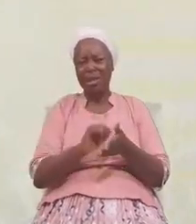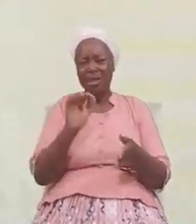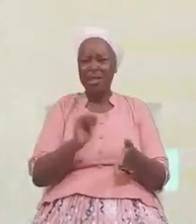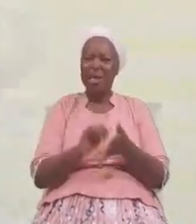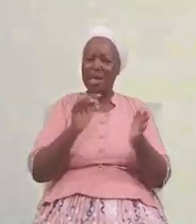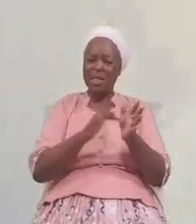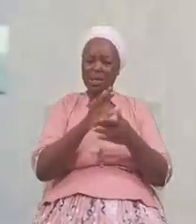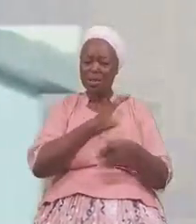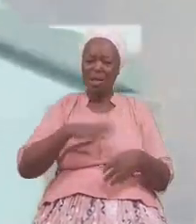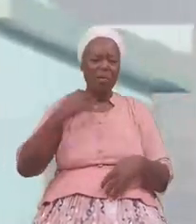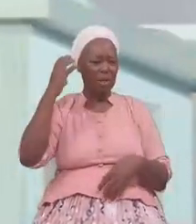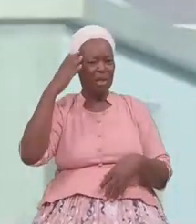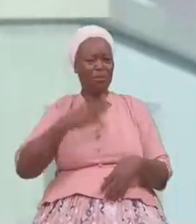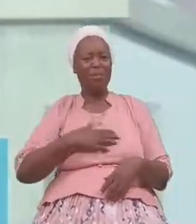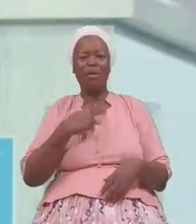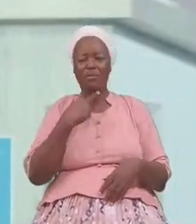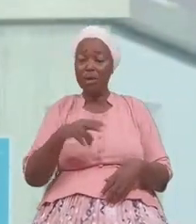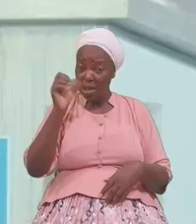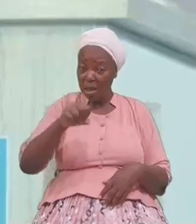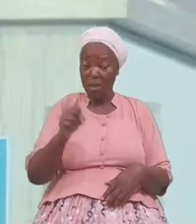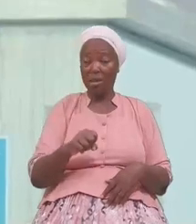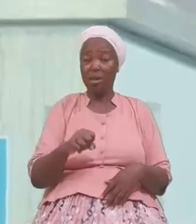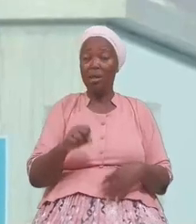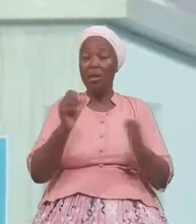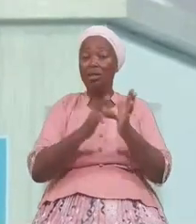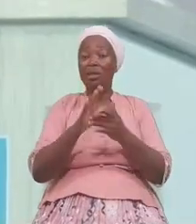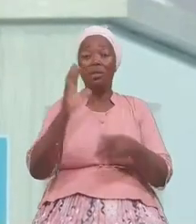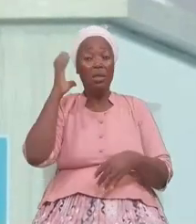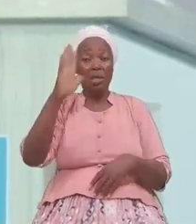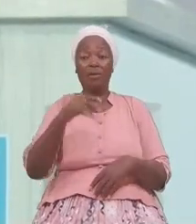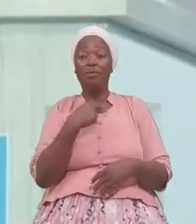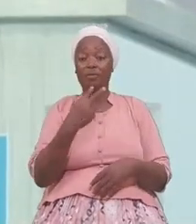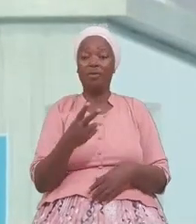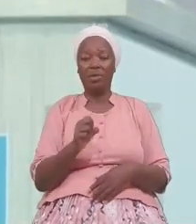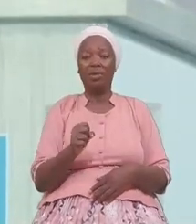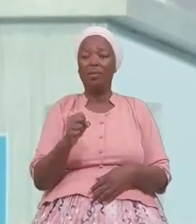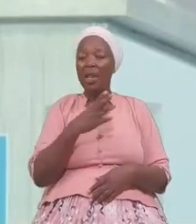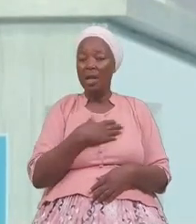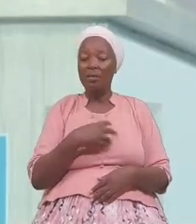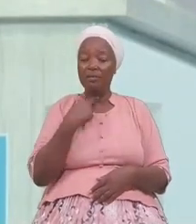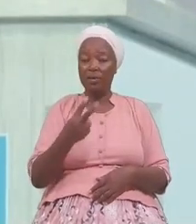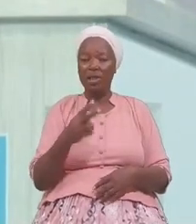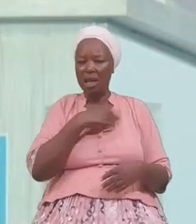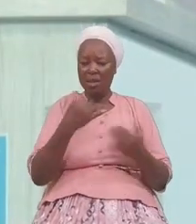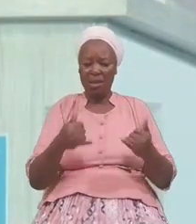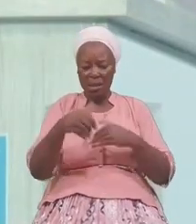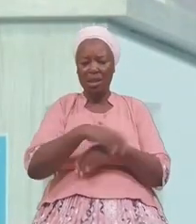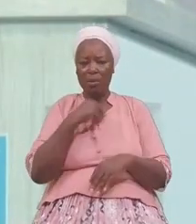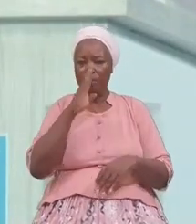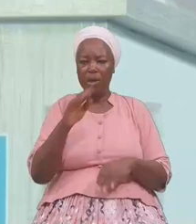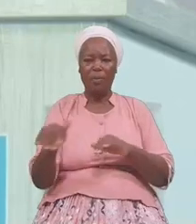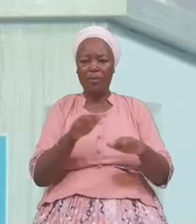entendre ma voix? Oui, il entend ta voix. Et ce soir, il y aura un accomplissement de miracle dans ta